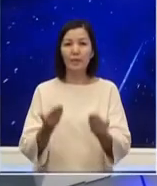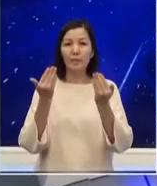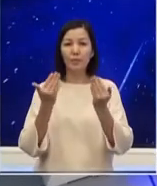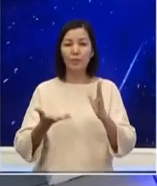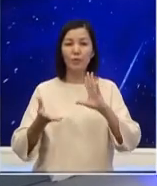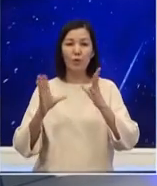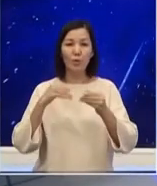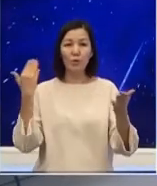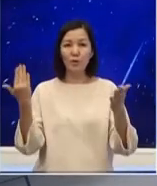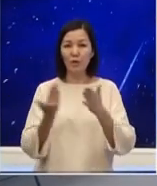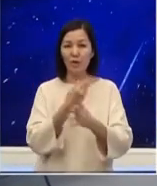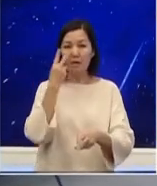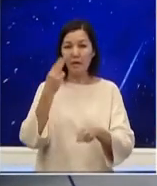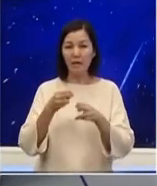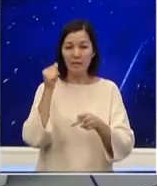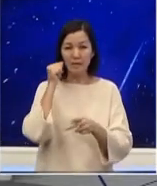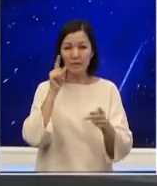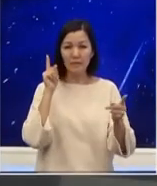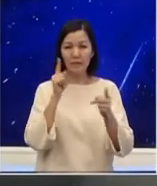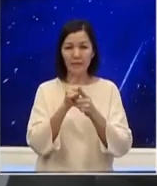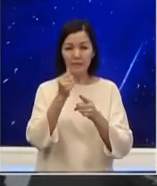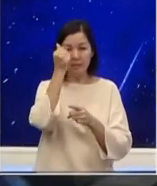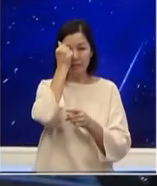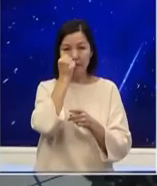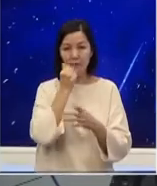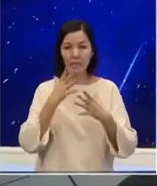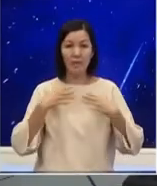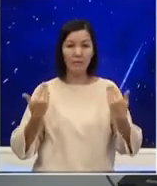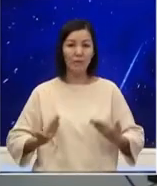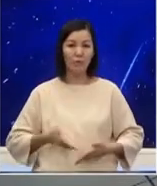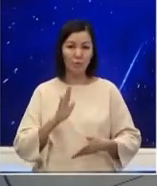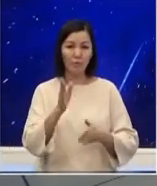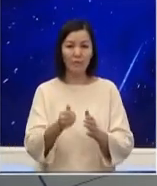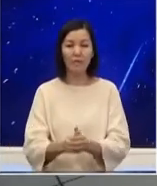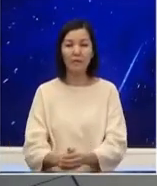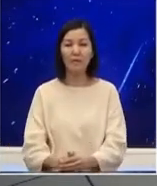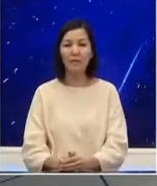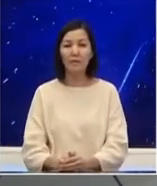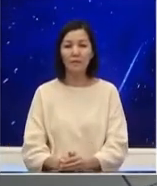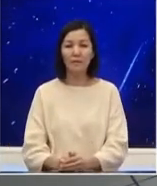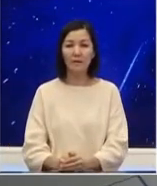Қымбатты көрермен, бүгінге келіп түскен ақпараттар легі осындай. Назарларыңызға рахмет. Амандық пен жүздескенше.